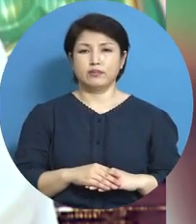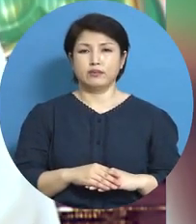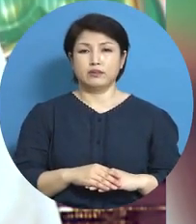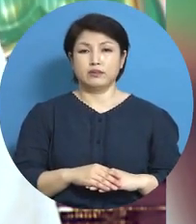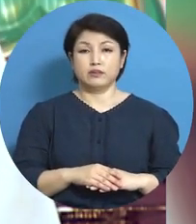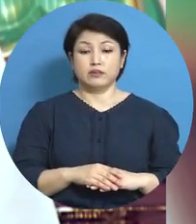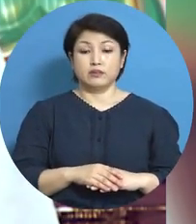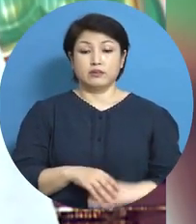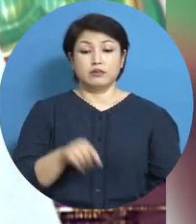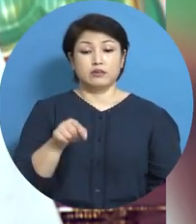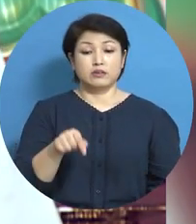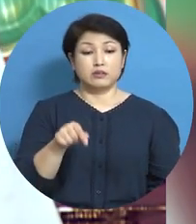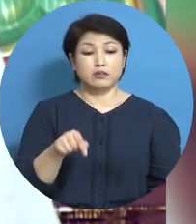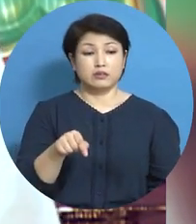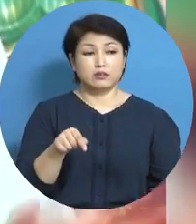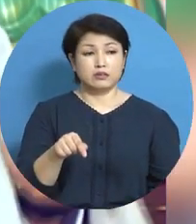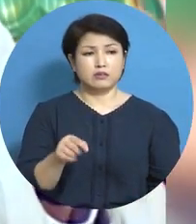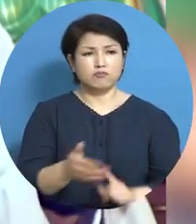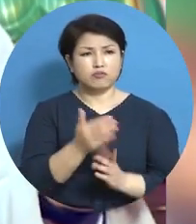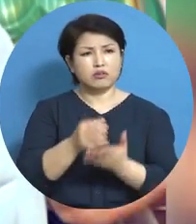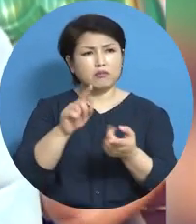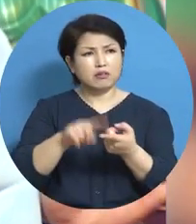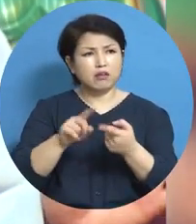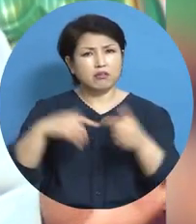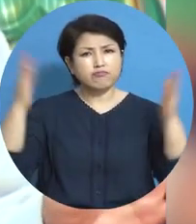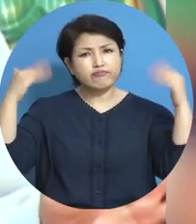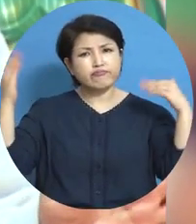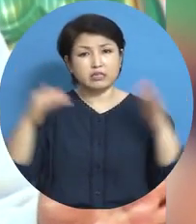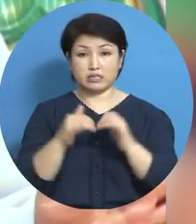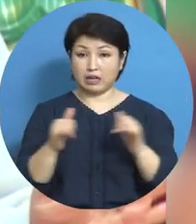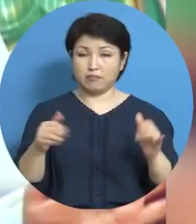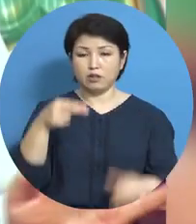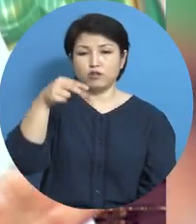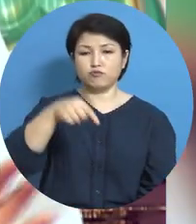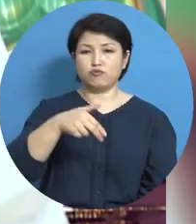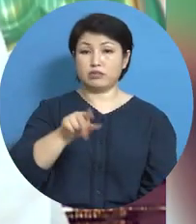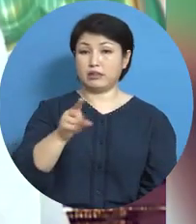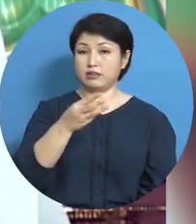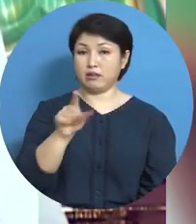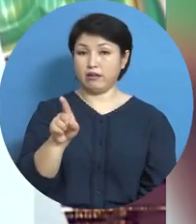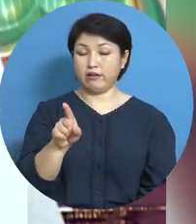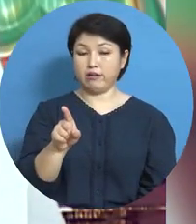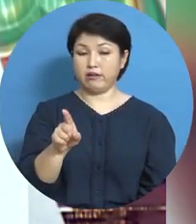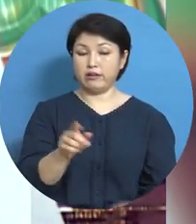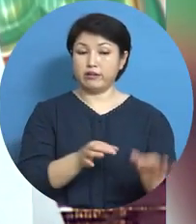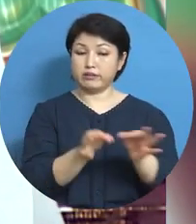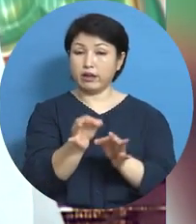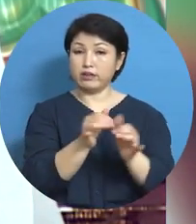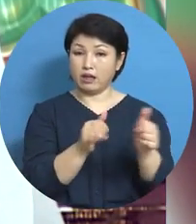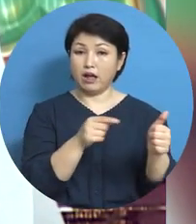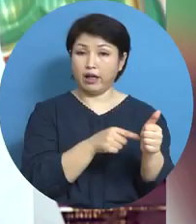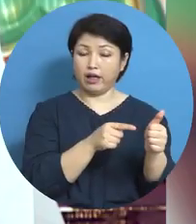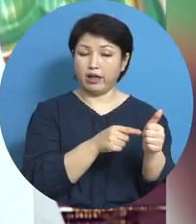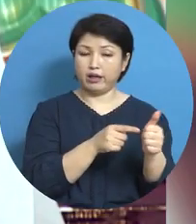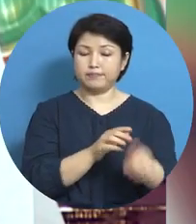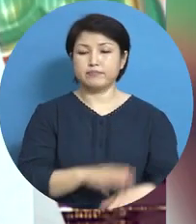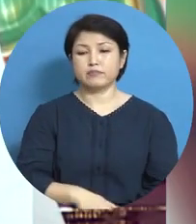이런 사실을 전혀 모르는 이 사위성에 사는 수다타 장자는 왕사성으로 사업을 하러